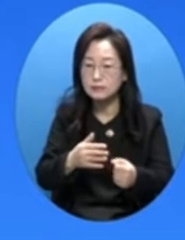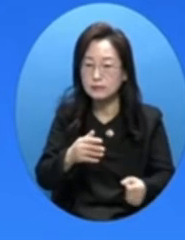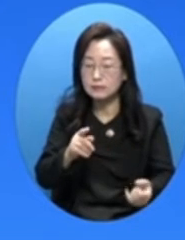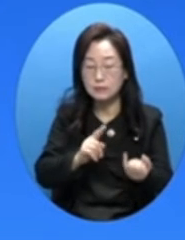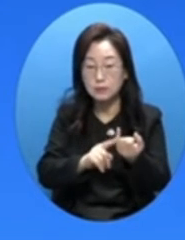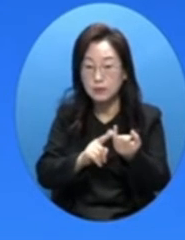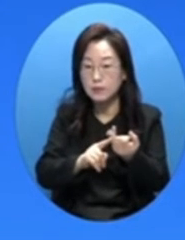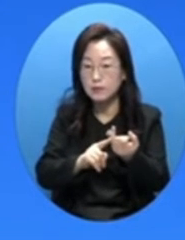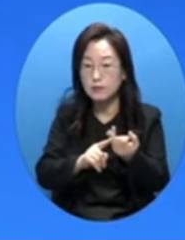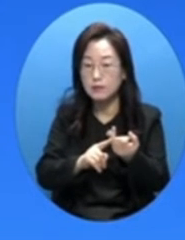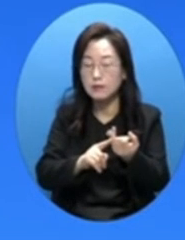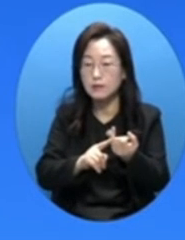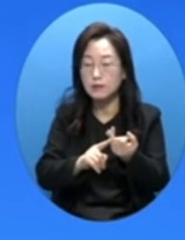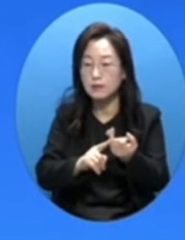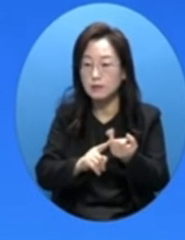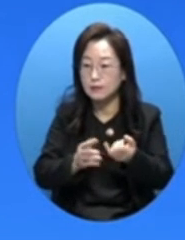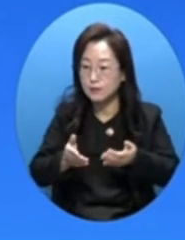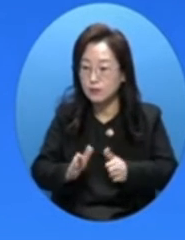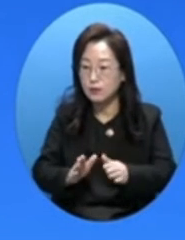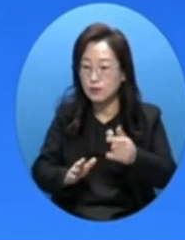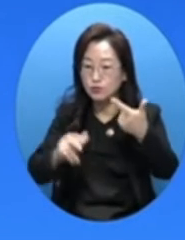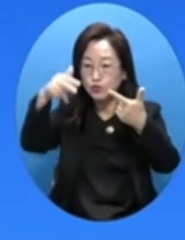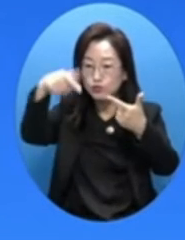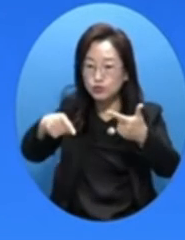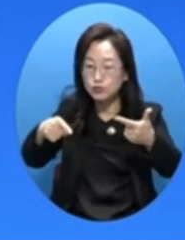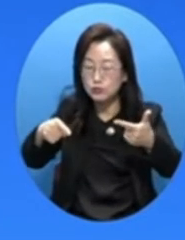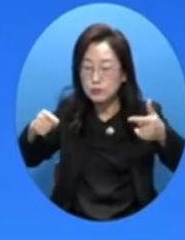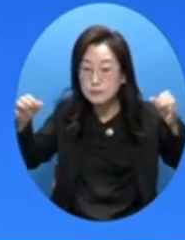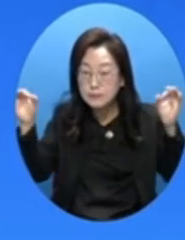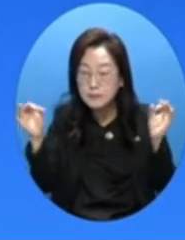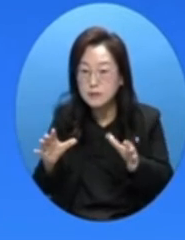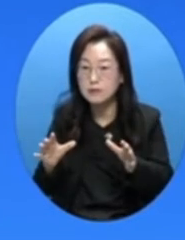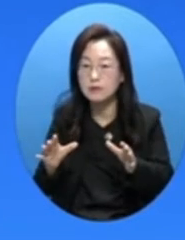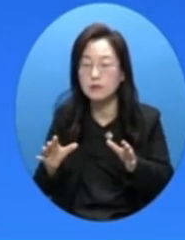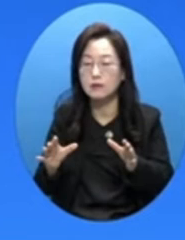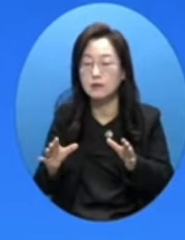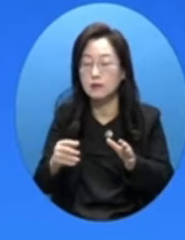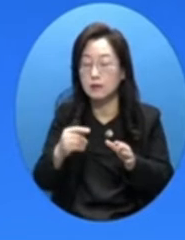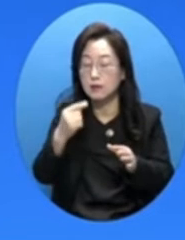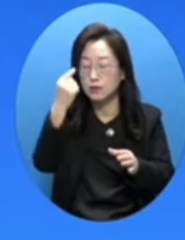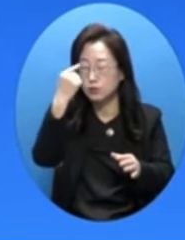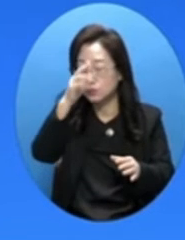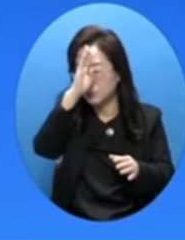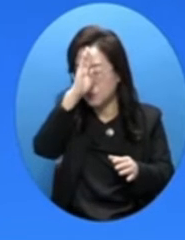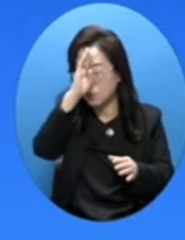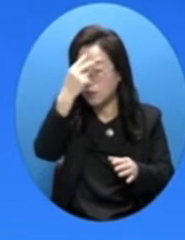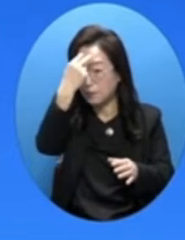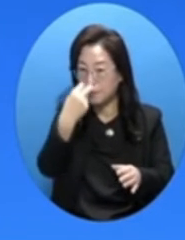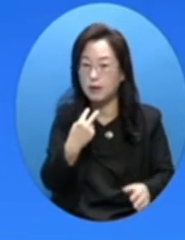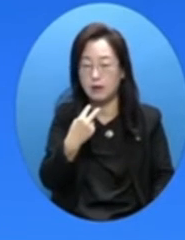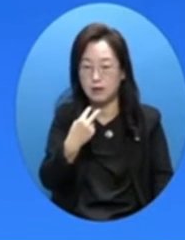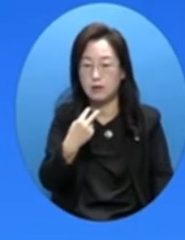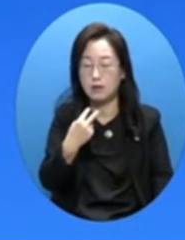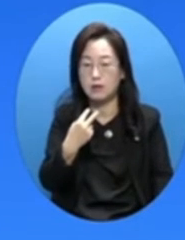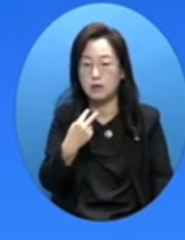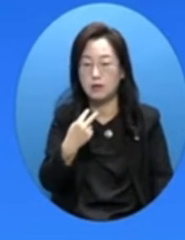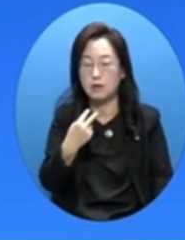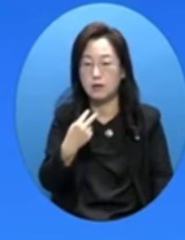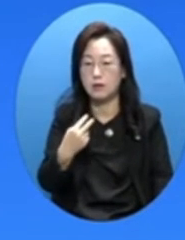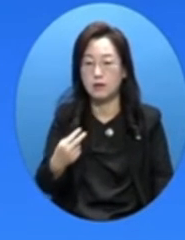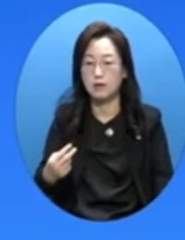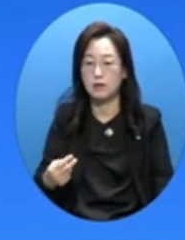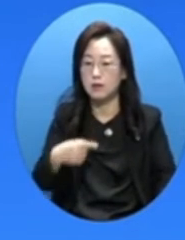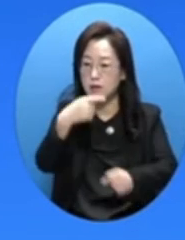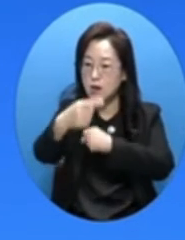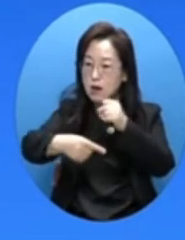태어난 지 6주 만에 그 눈병으로 인해서 눈이 멀고, 또